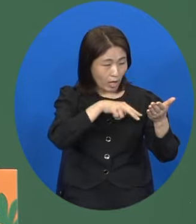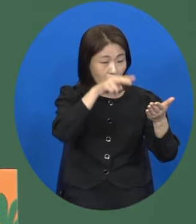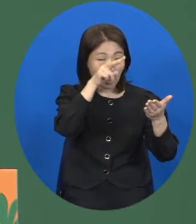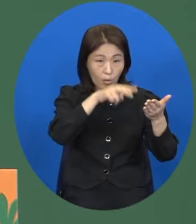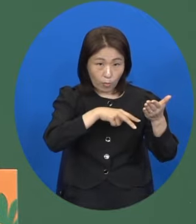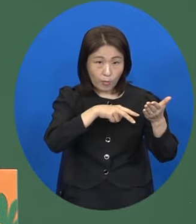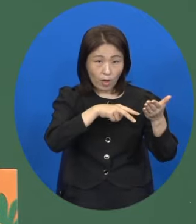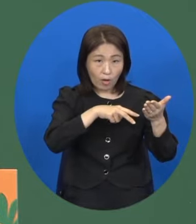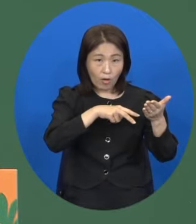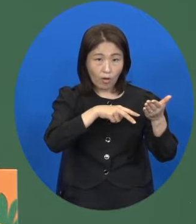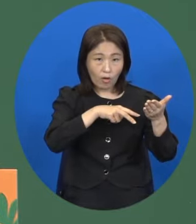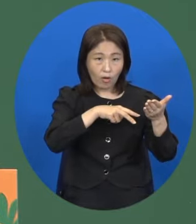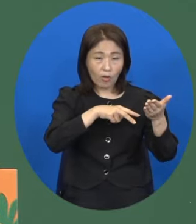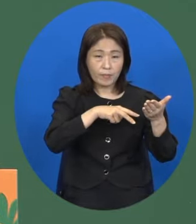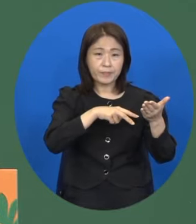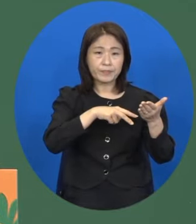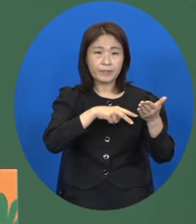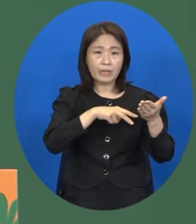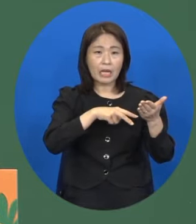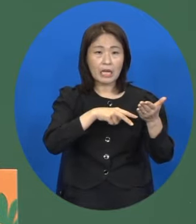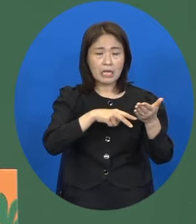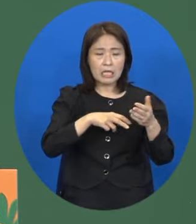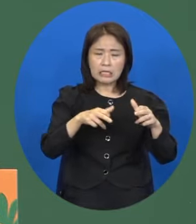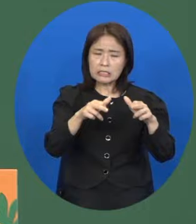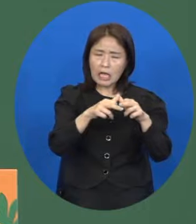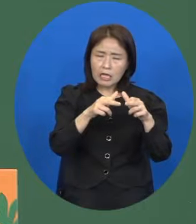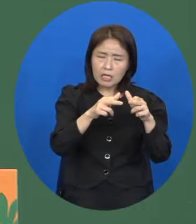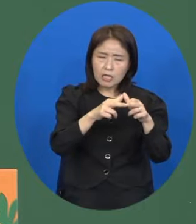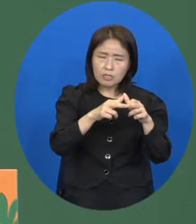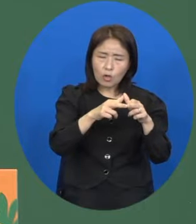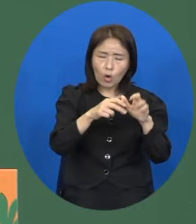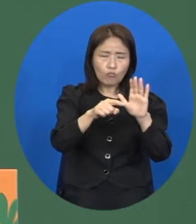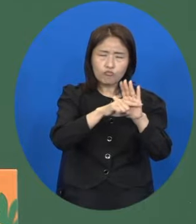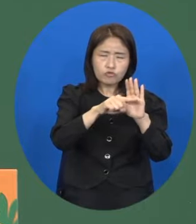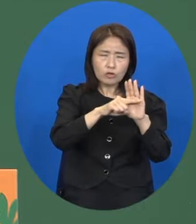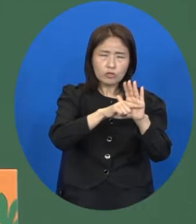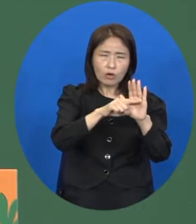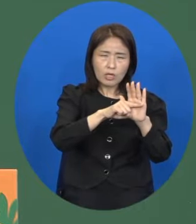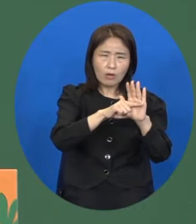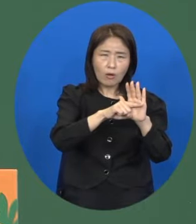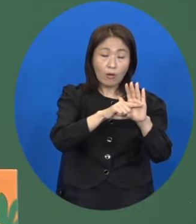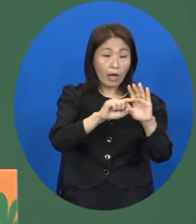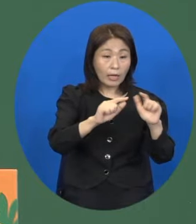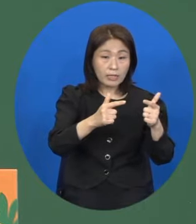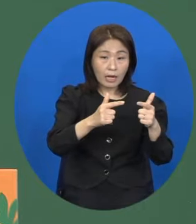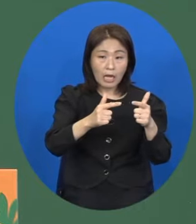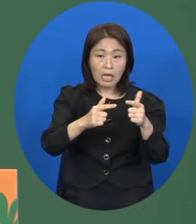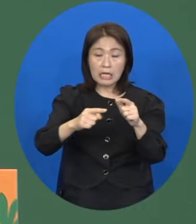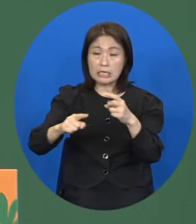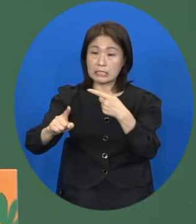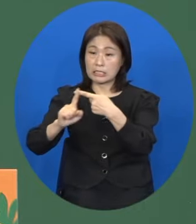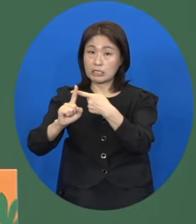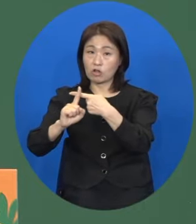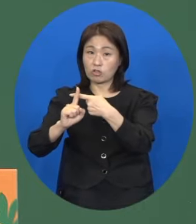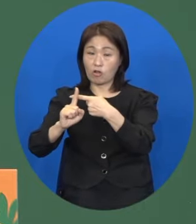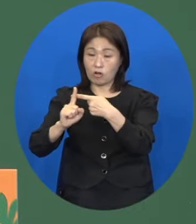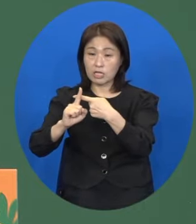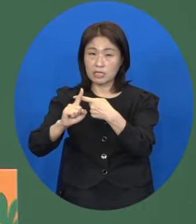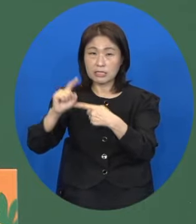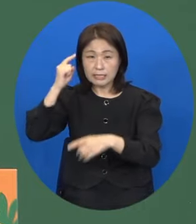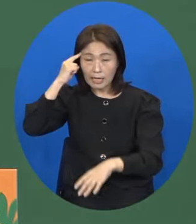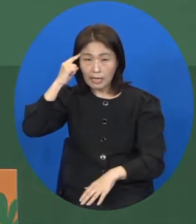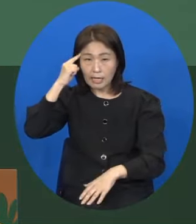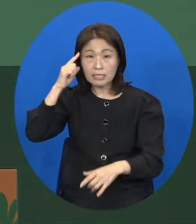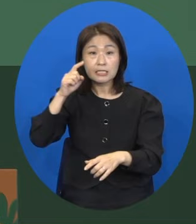장애인에 대한 부정적인 이미지를 걷어버리고 장애인을 보호하는 구절들이 참으로 많이 있음을 우리는 알 수 있습니다.